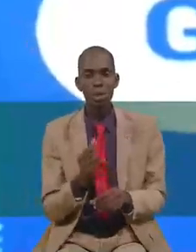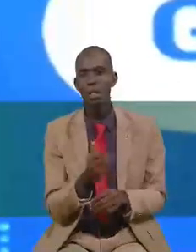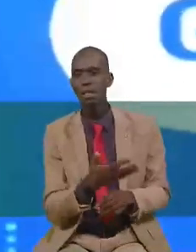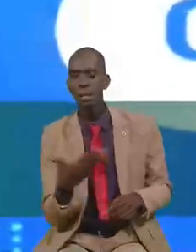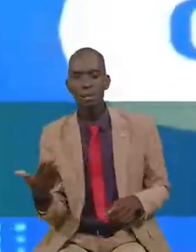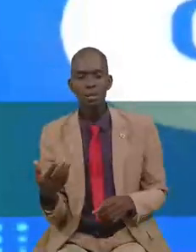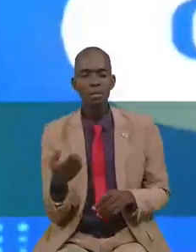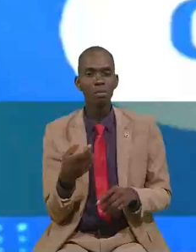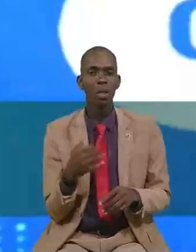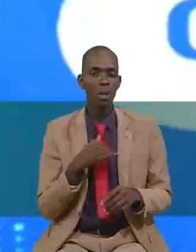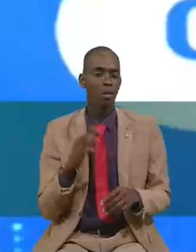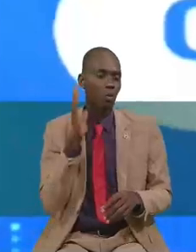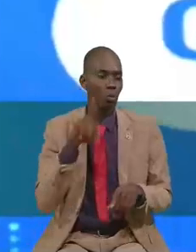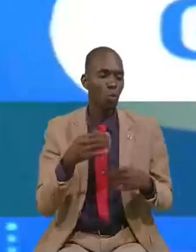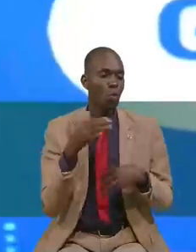serait sorti